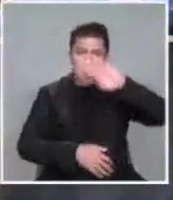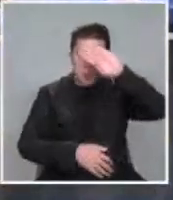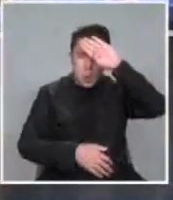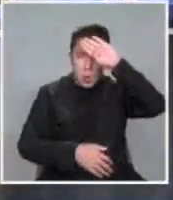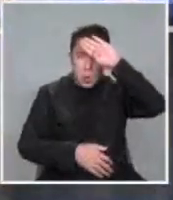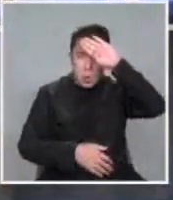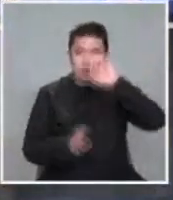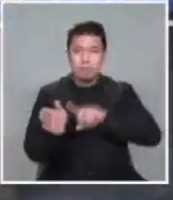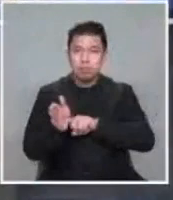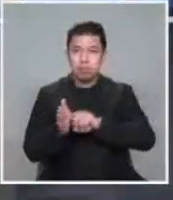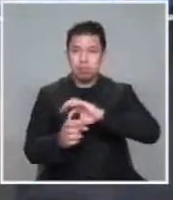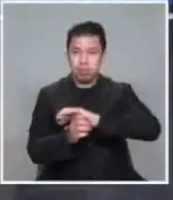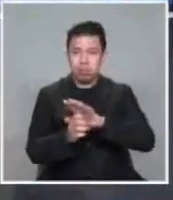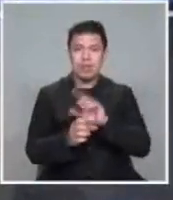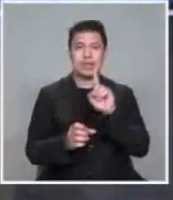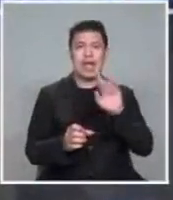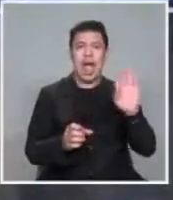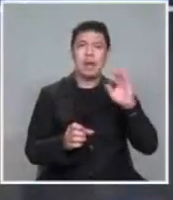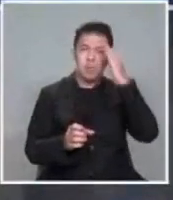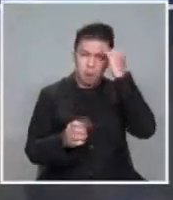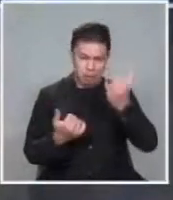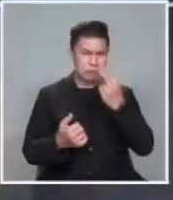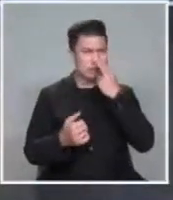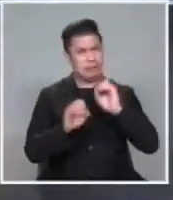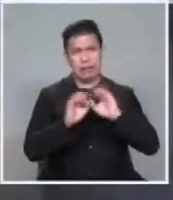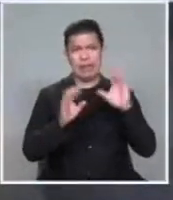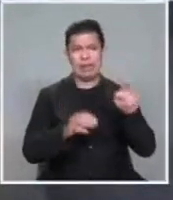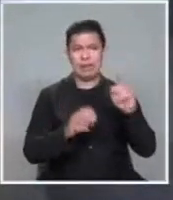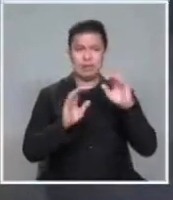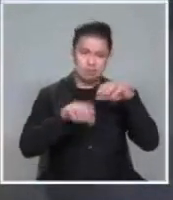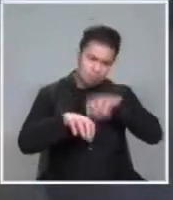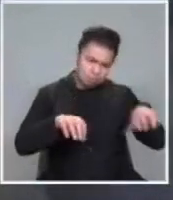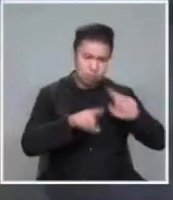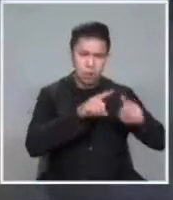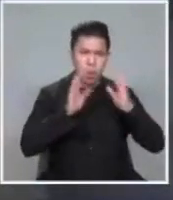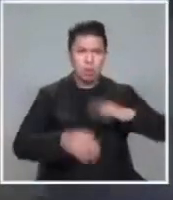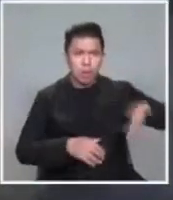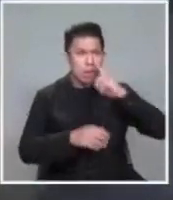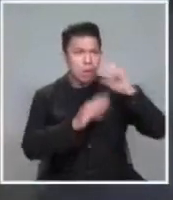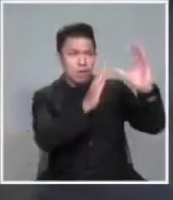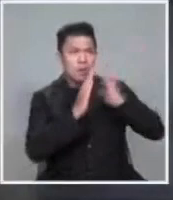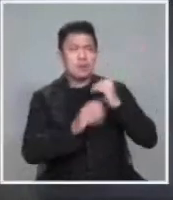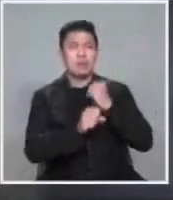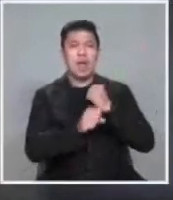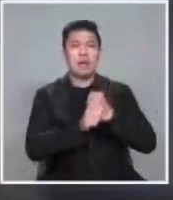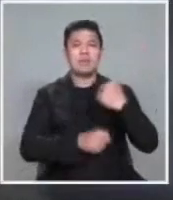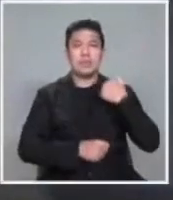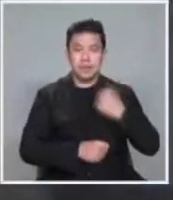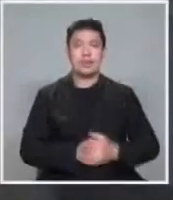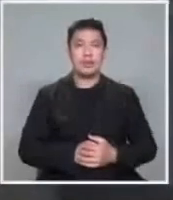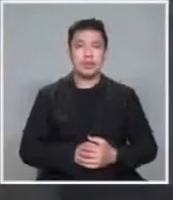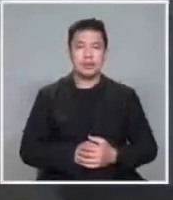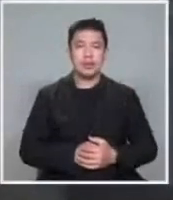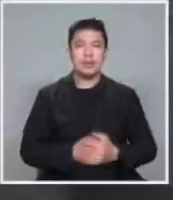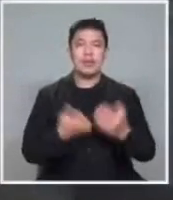สโควิด-19 ซึ่งจะเป็นแนวทางที่ชัดเจนที่หลายหน่วยงานรวมถึงทุกคนนั้นจะนำไปปฏิบัติค่ะและทั้งหมดนี้ก็คือ